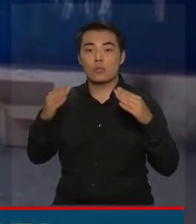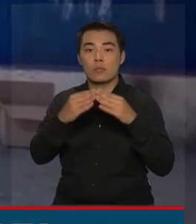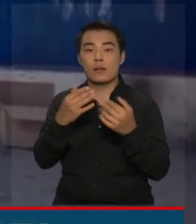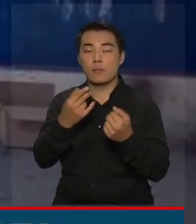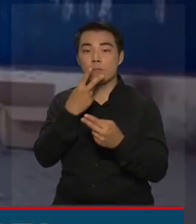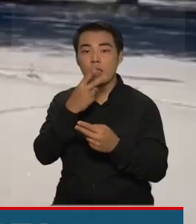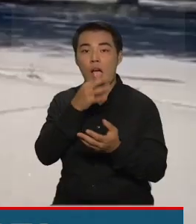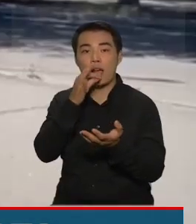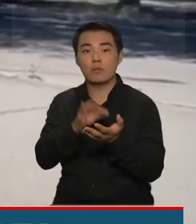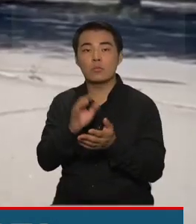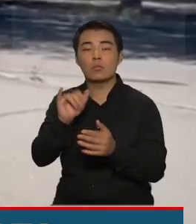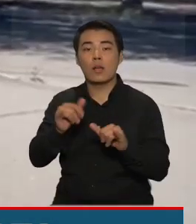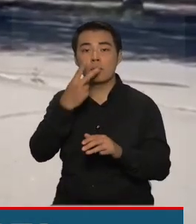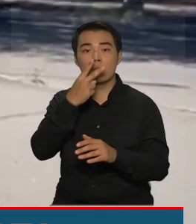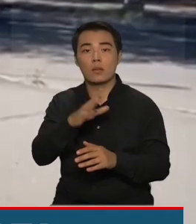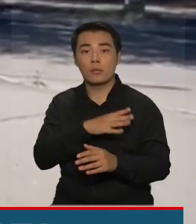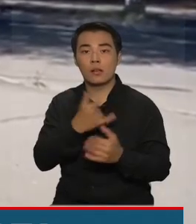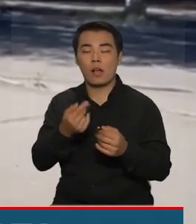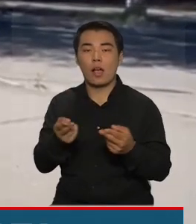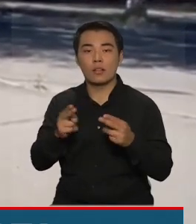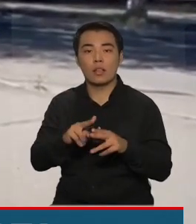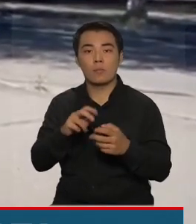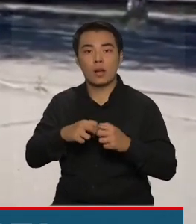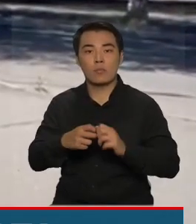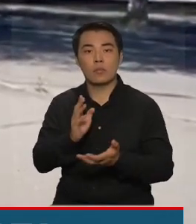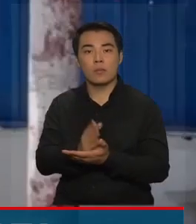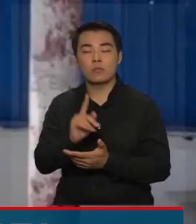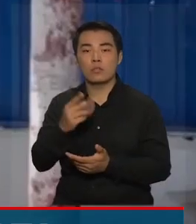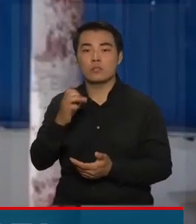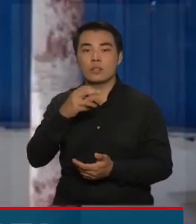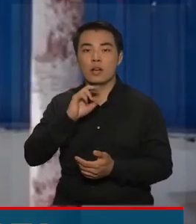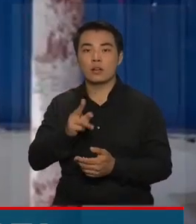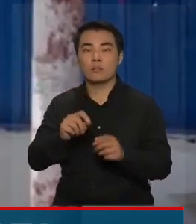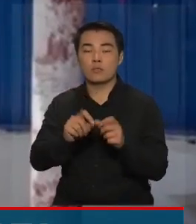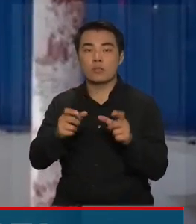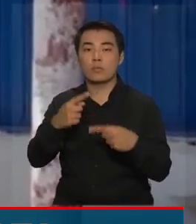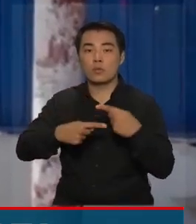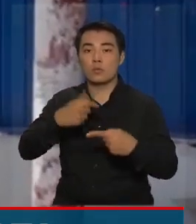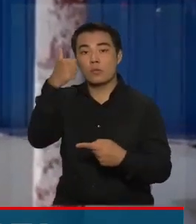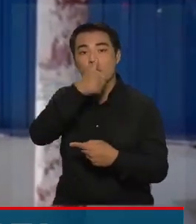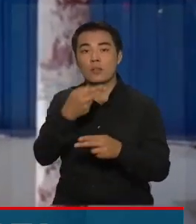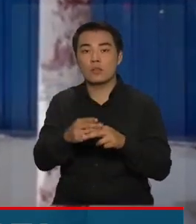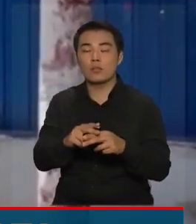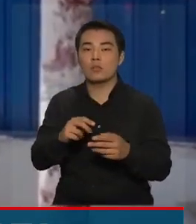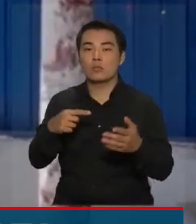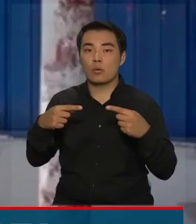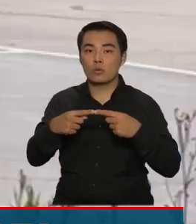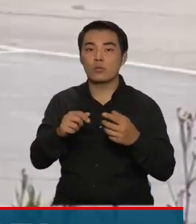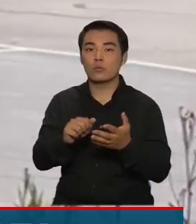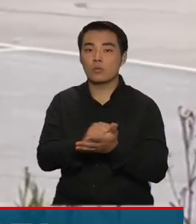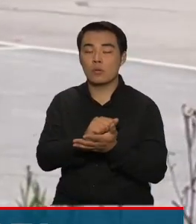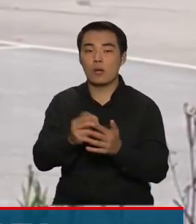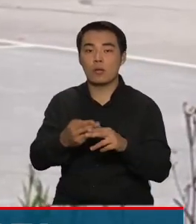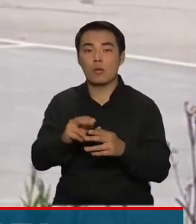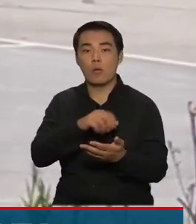түскенше жауаптылар қайда қарады деген сұрақ көкейде қала бермек. Ал Шаңырақ мектебінің жөндеу жұмыстары келер жылы қажетті құжаттар облыс әкімдігімен